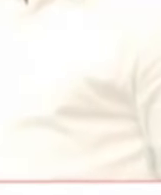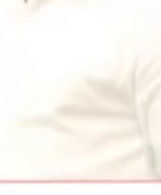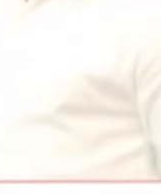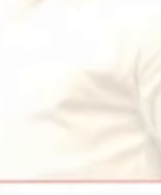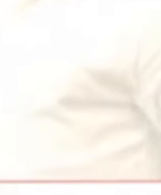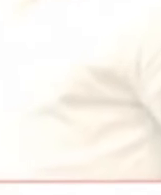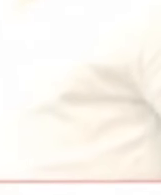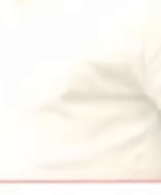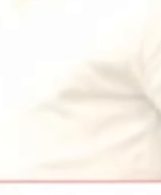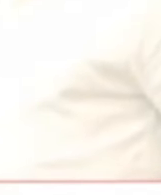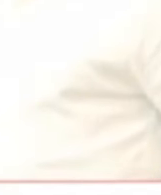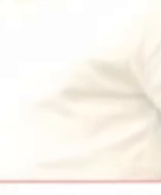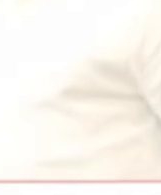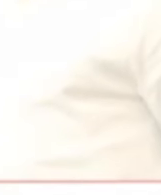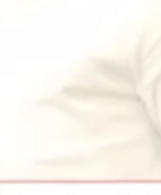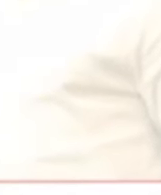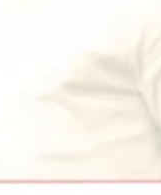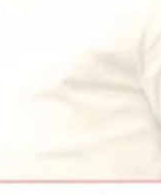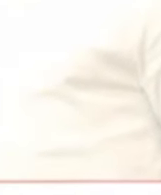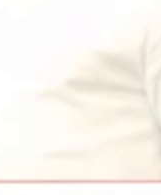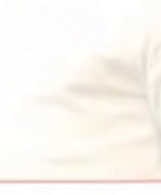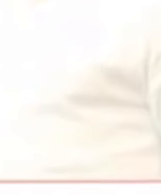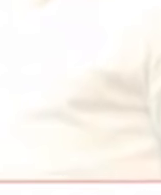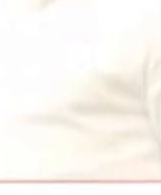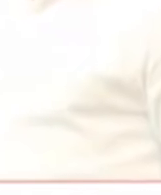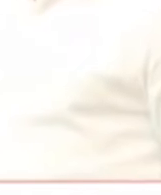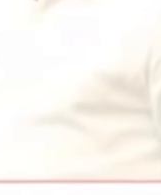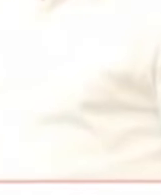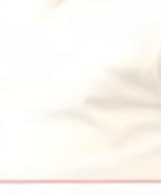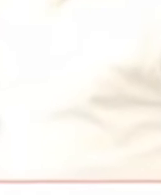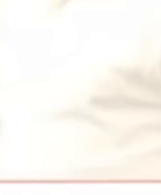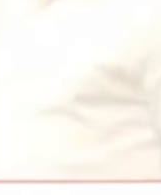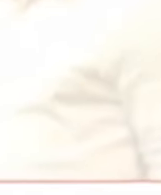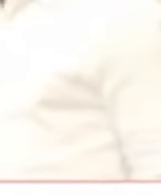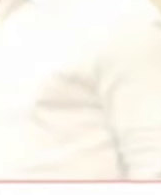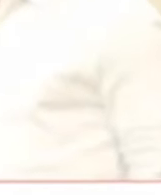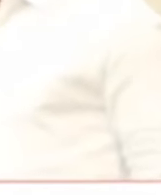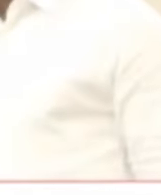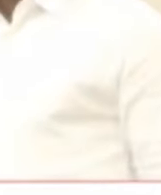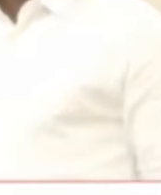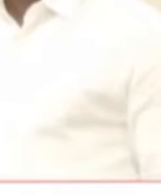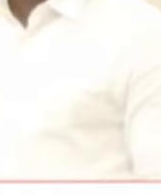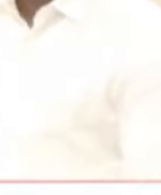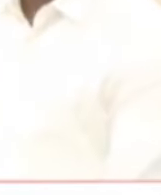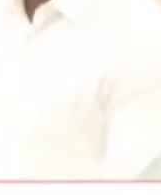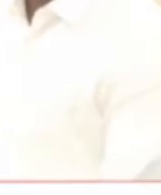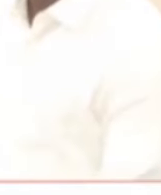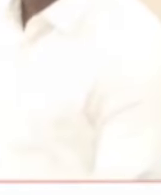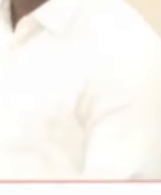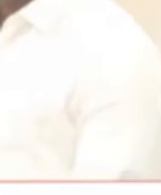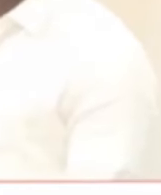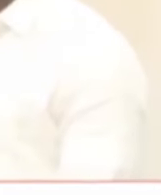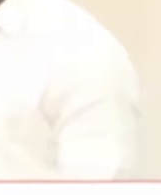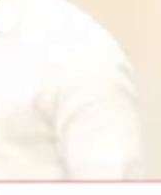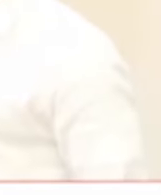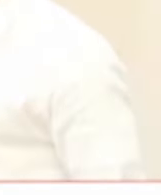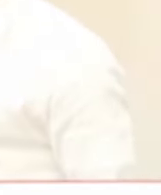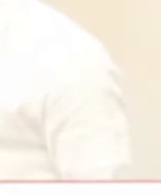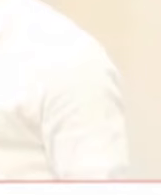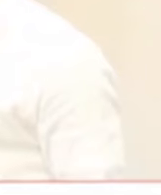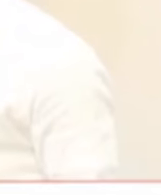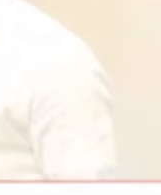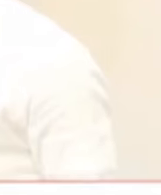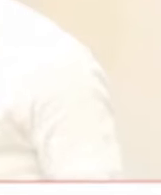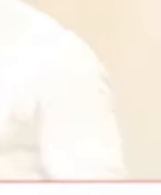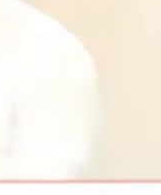communicate or reveal any matter. I urge you to have the new law implemented in